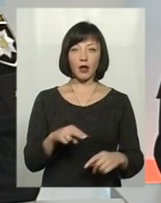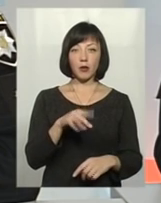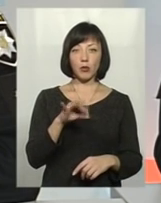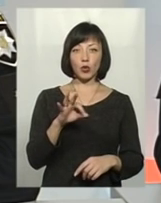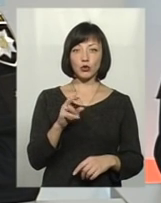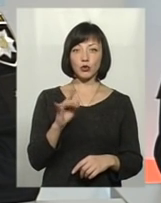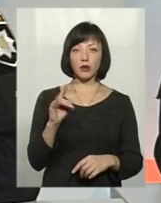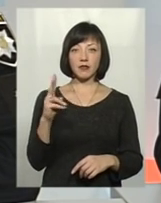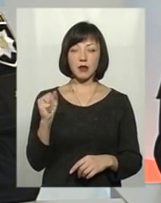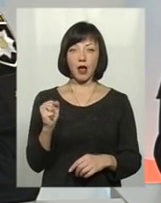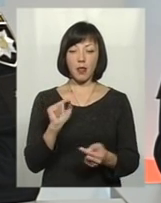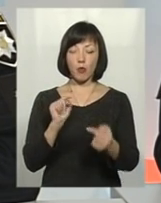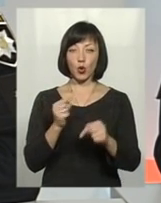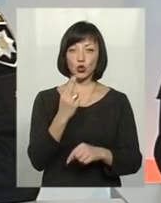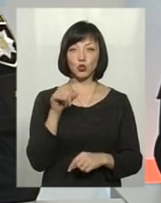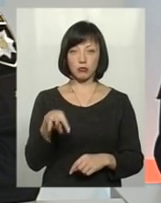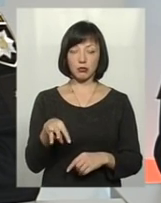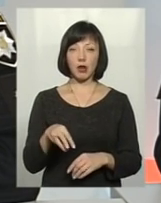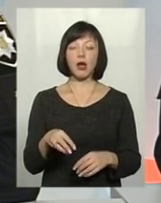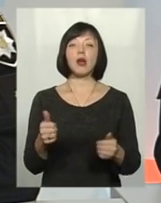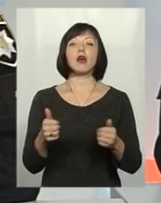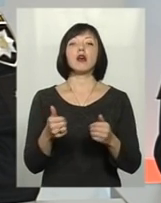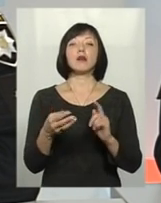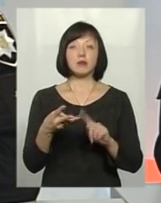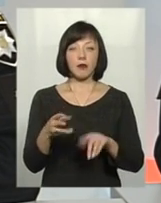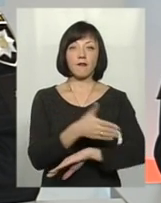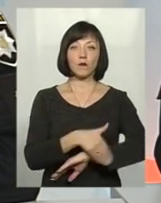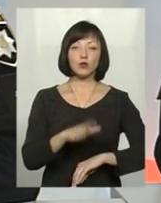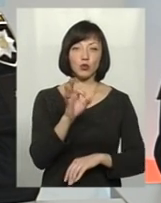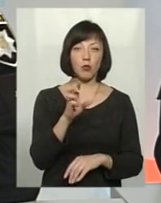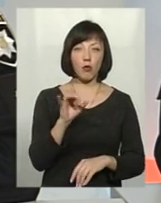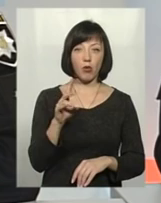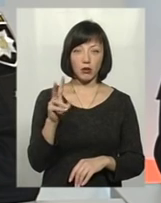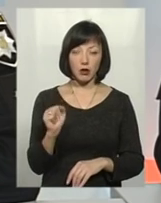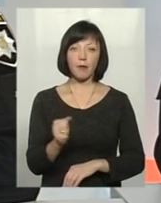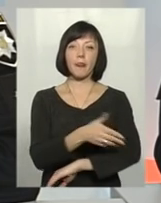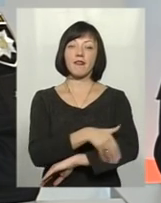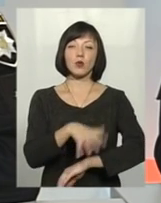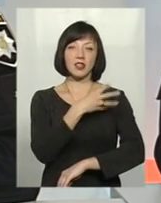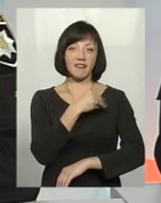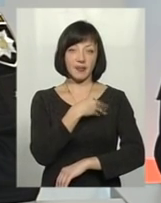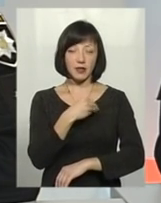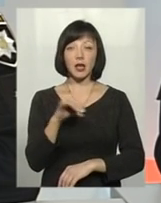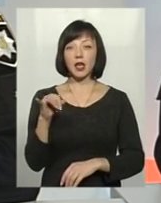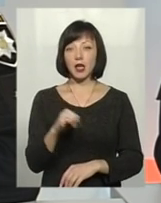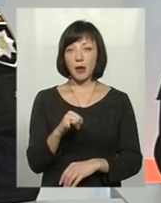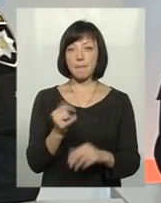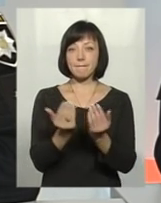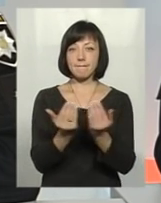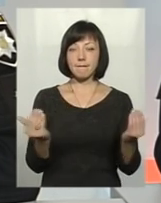Проскурівської навпроти ЦУМу, вулицю Соборну, Львівське шосе і проспект